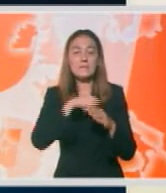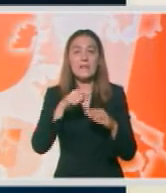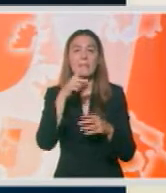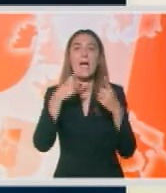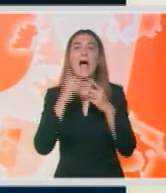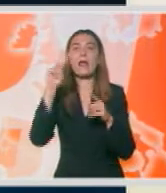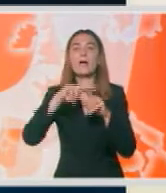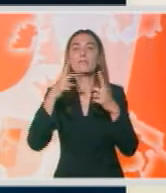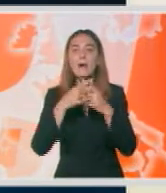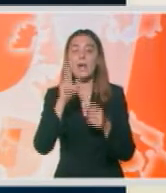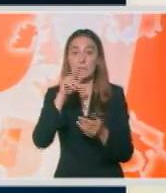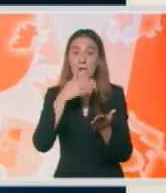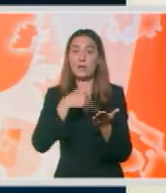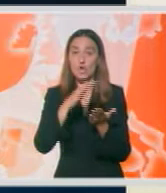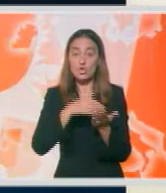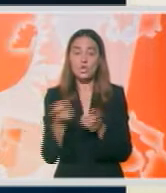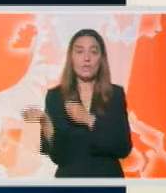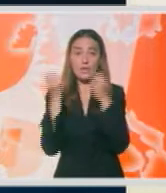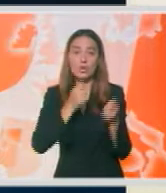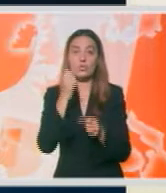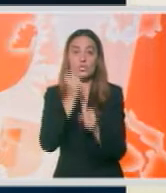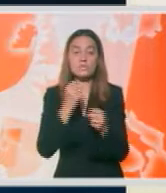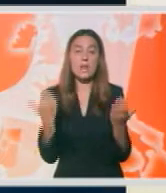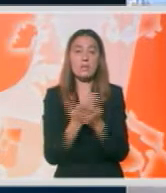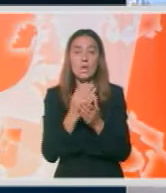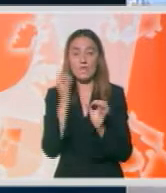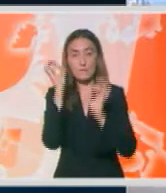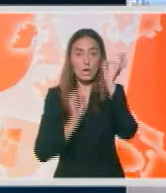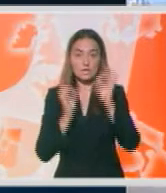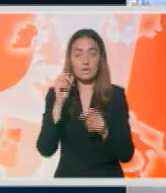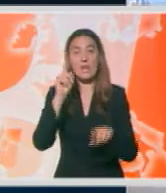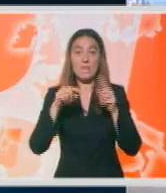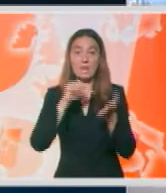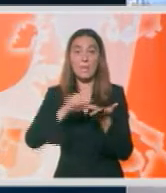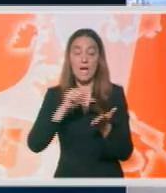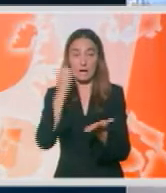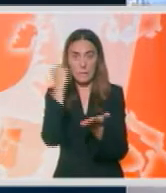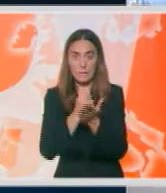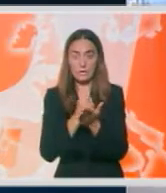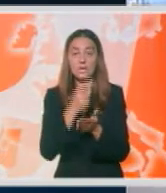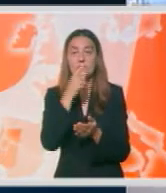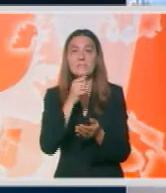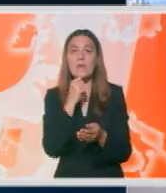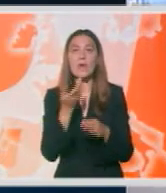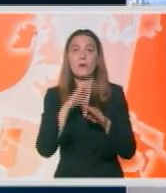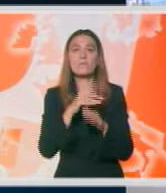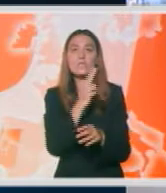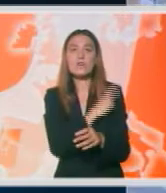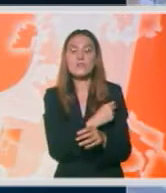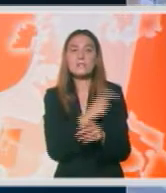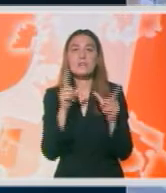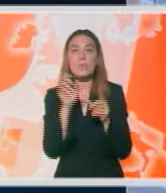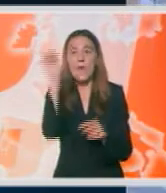Alfa banke. Imaće troškove donošenja i izrade nove procene. U nekim bankama su nam potvrdili da je za konverziju iz švajcarca u